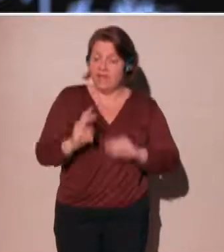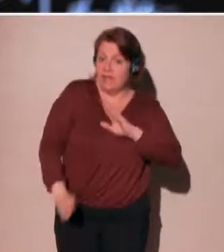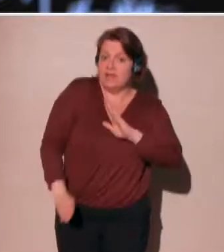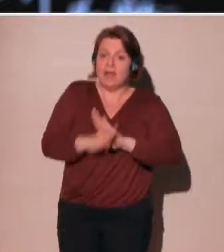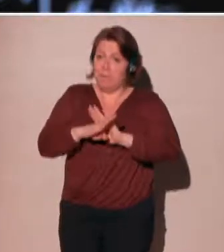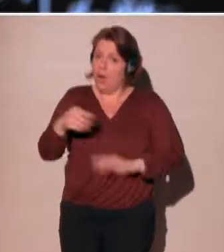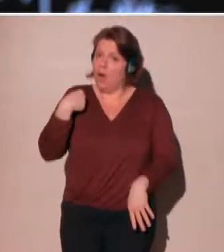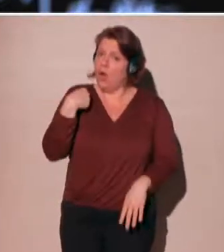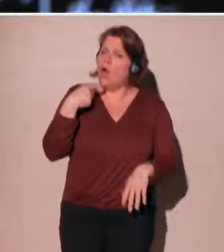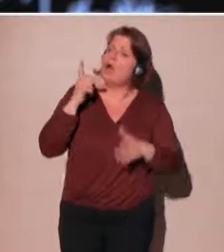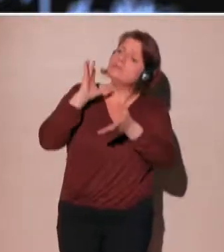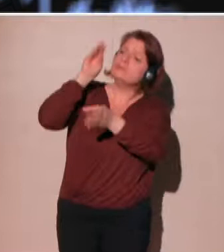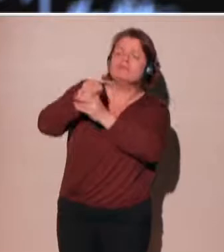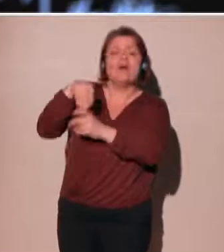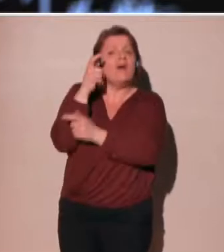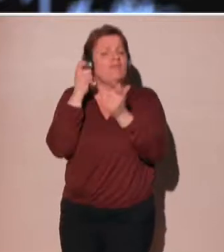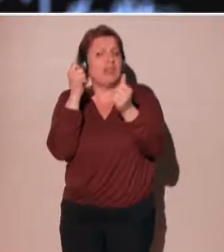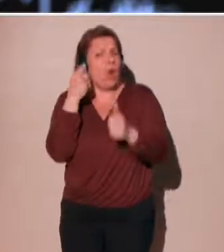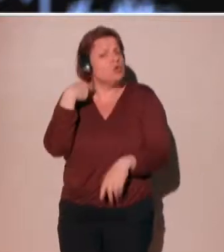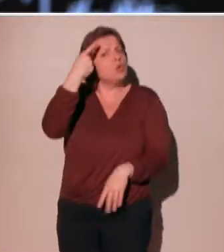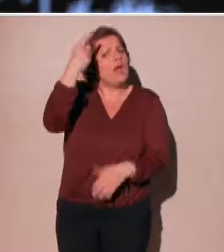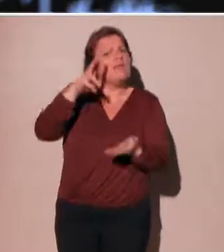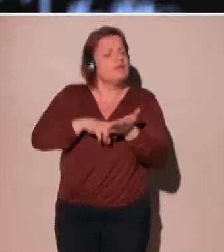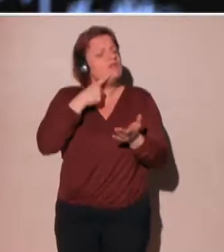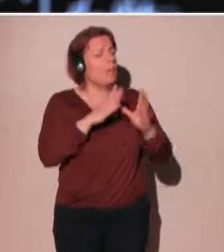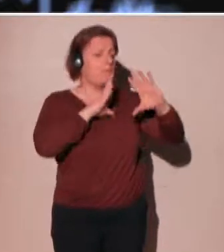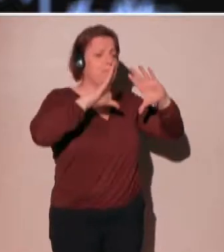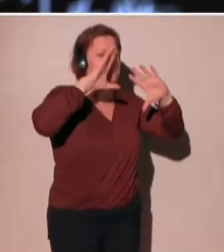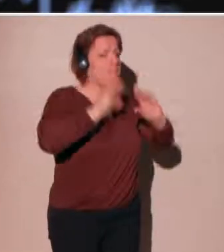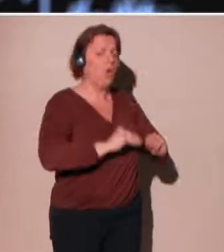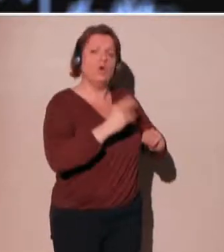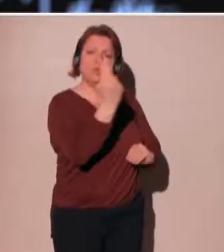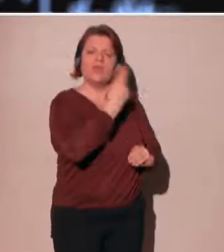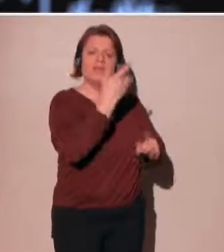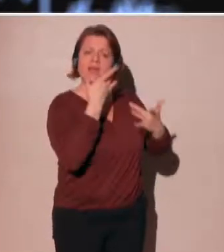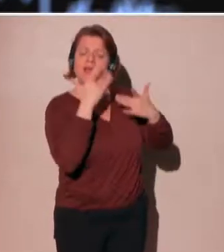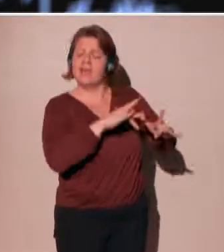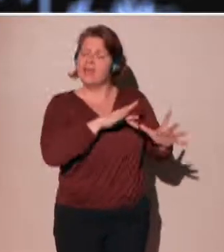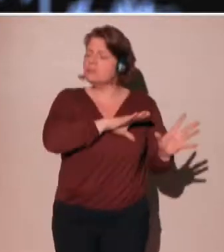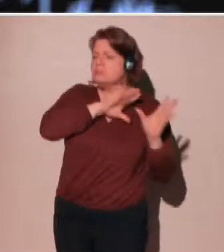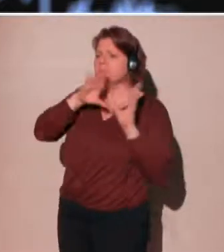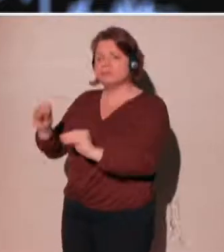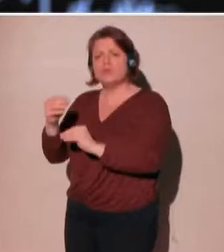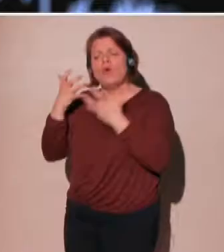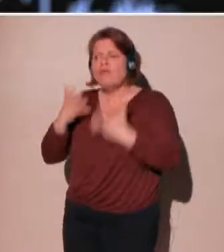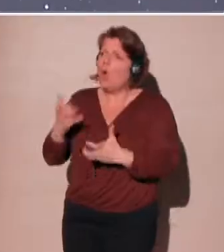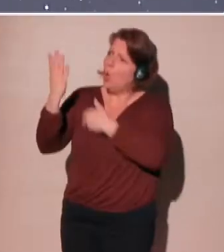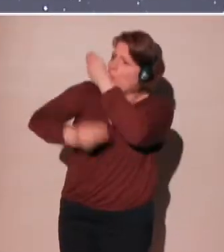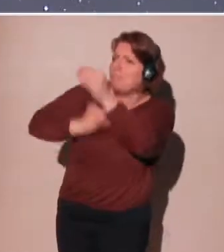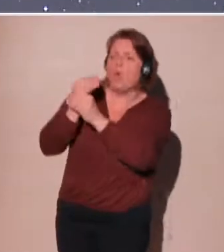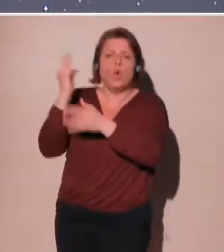rendue dans la finance, une fois avoir quitté mon poste à l'université. Je voulais que le monde fonctionne